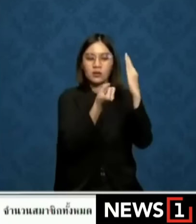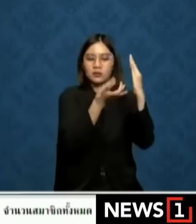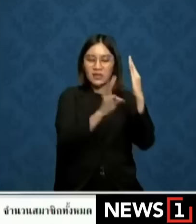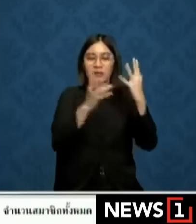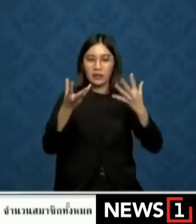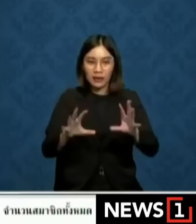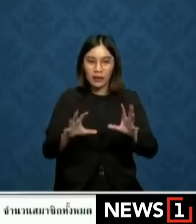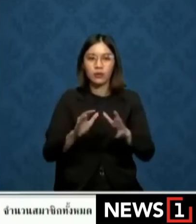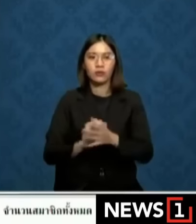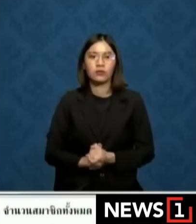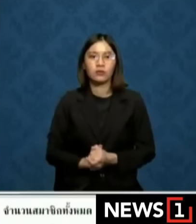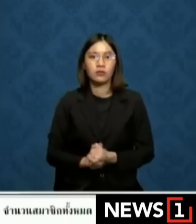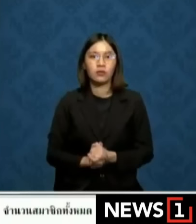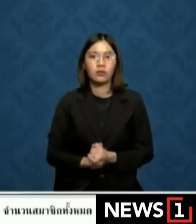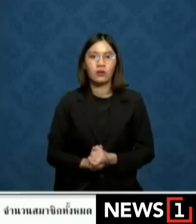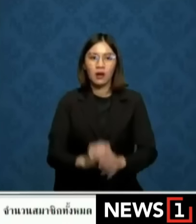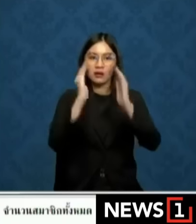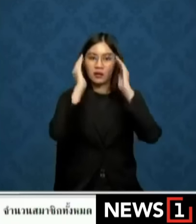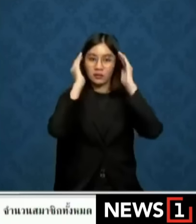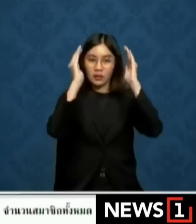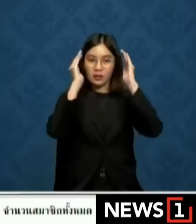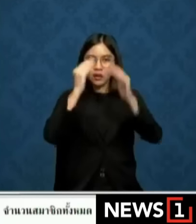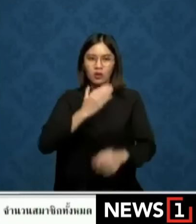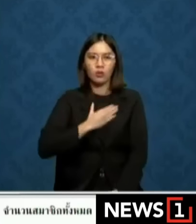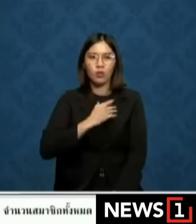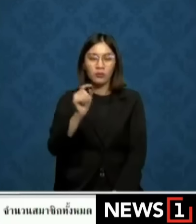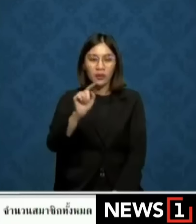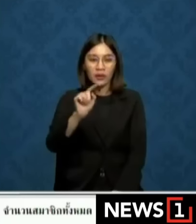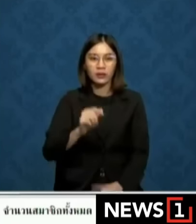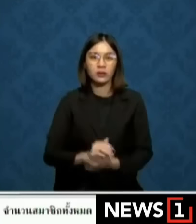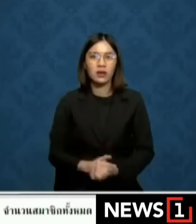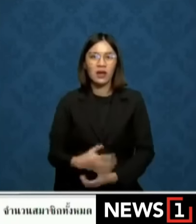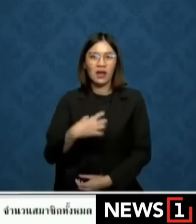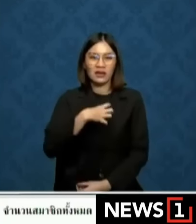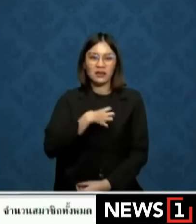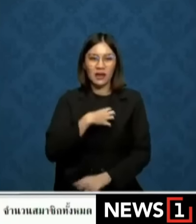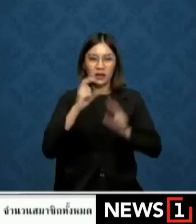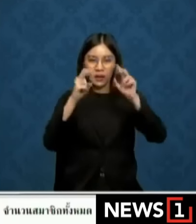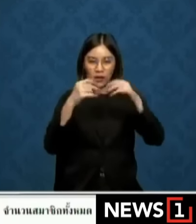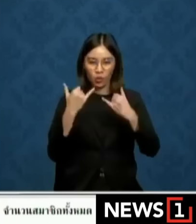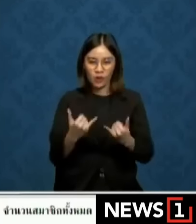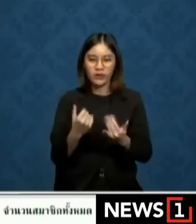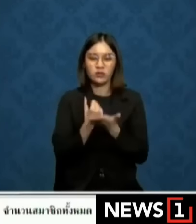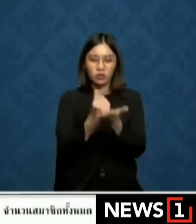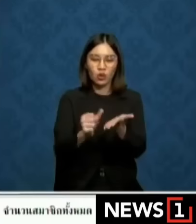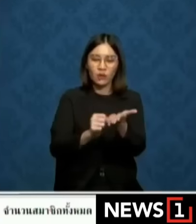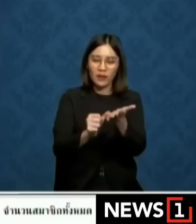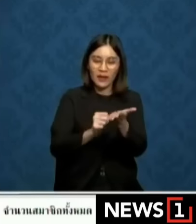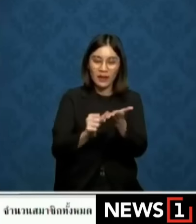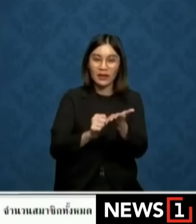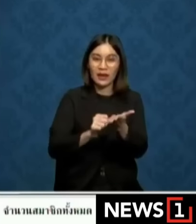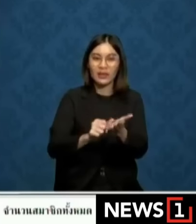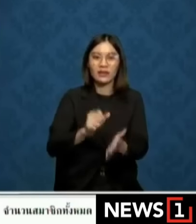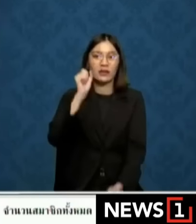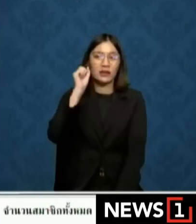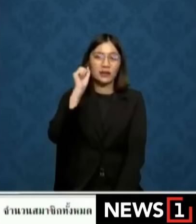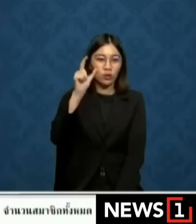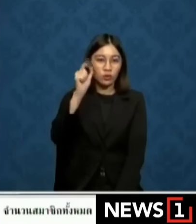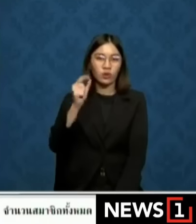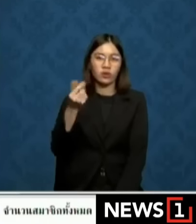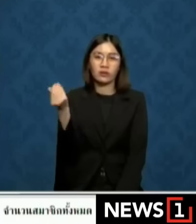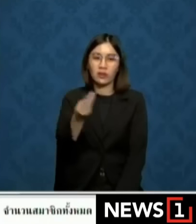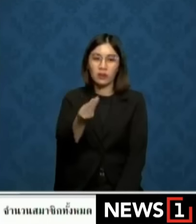แล้วเอาล่ะเนี่ยเขาก็ไม่กล้าเอ่ยตรงๆไงค่ะว่าเป็นแบบพวกทุนใหญ่เอาเข้ามาอย่างผิดกฎหมายแล้วสุดท้ายประชาชนเดือดร้อ